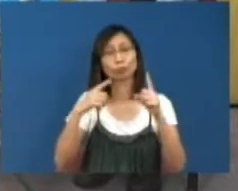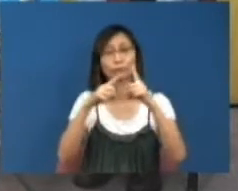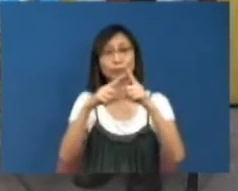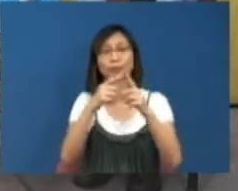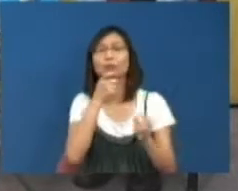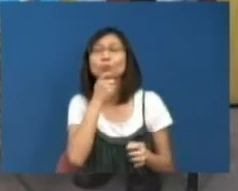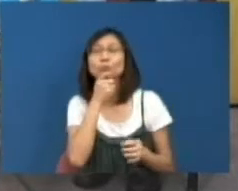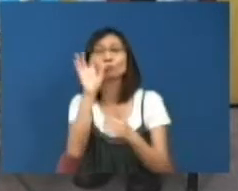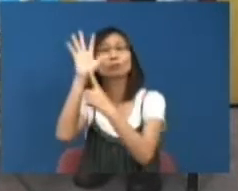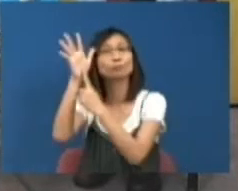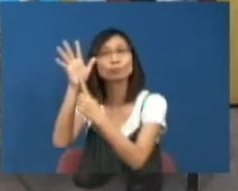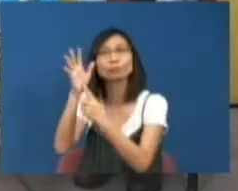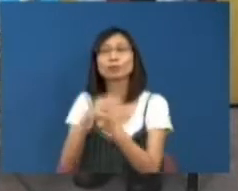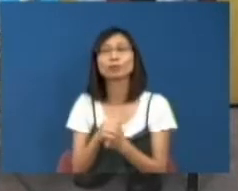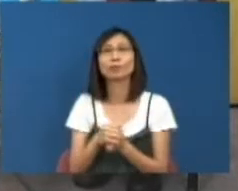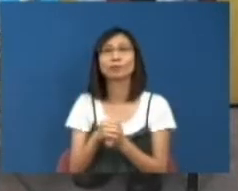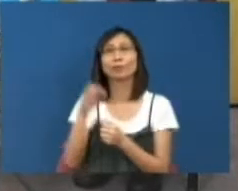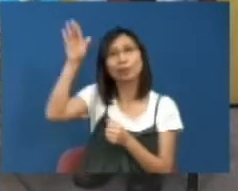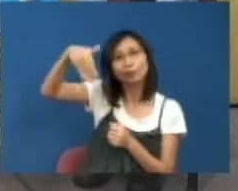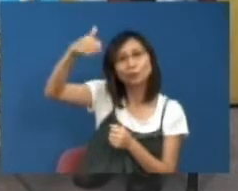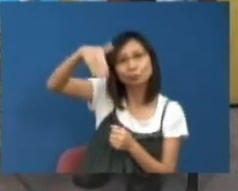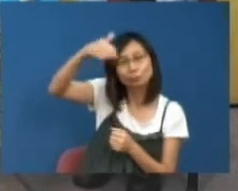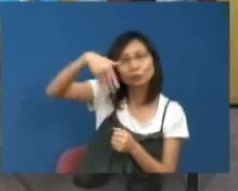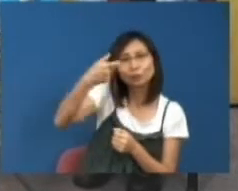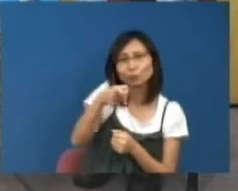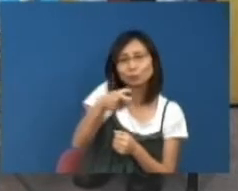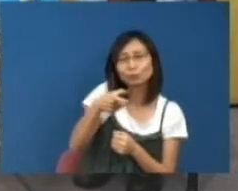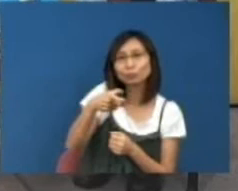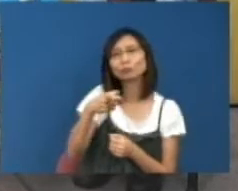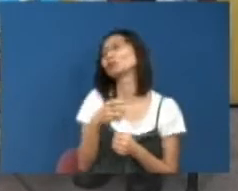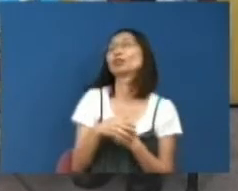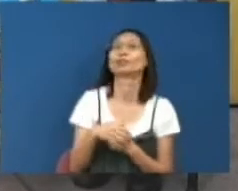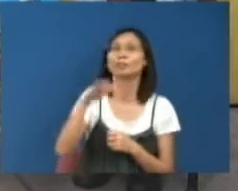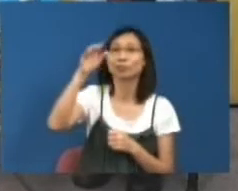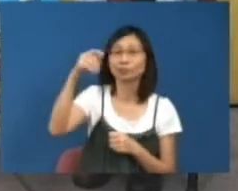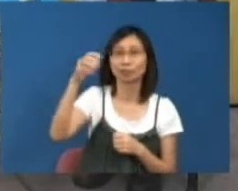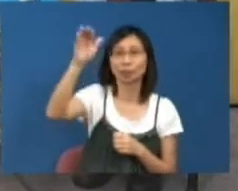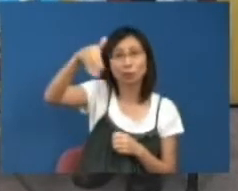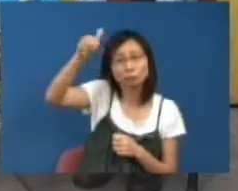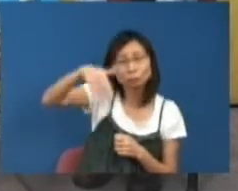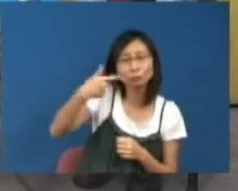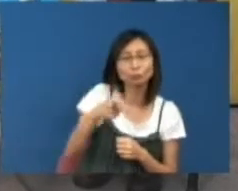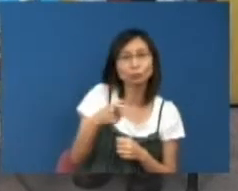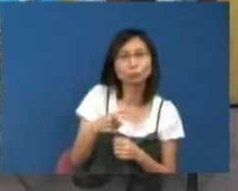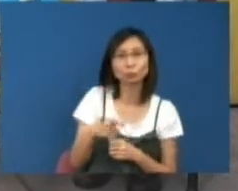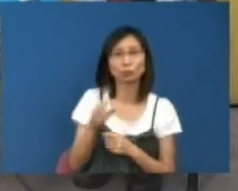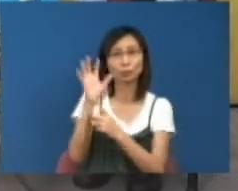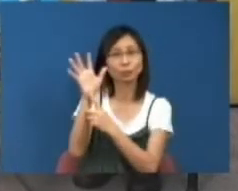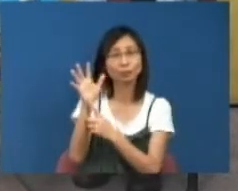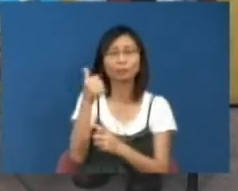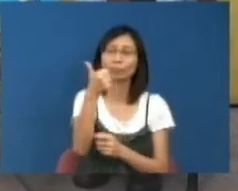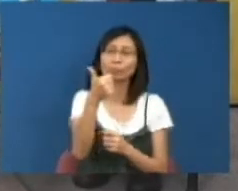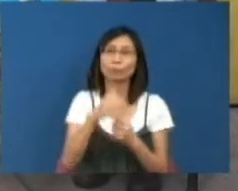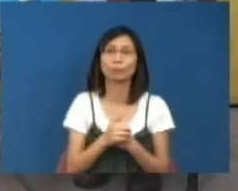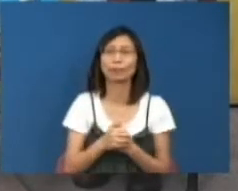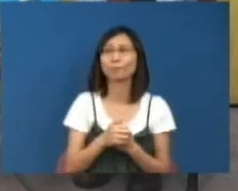有運有埋運下， 因為叫佢做招財線啦， 係咯， 係啊，招財風車啊，係啦，啱掂啊，呢個其實即係我諗一舉